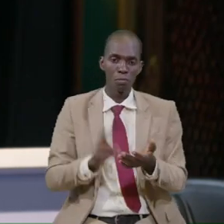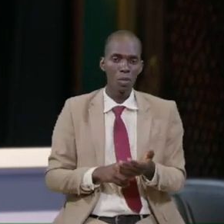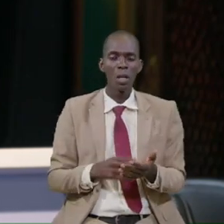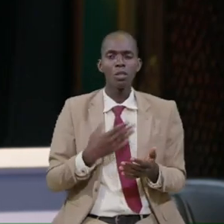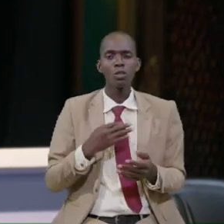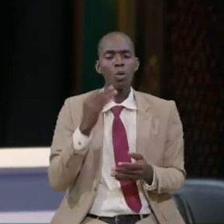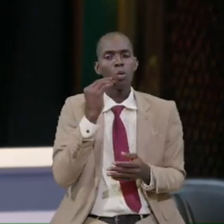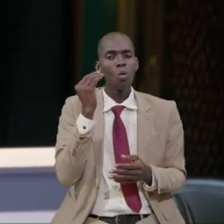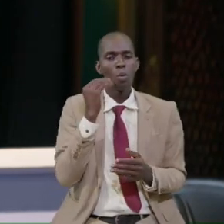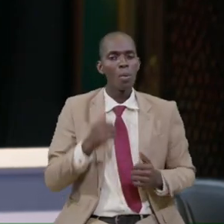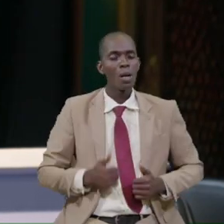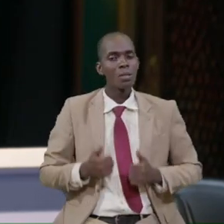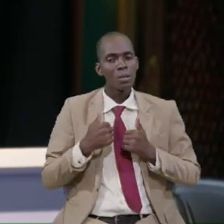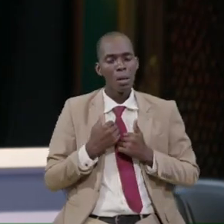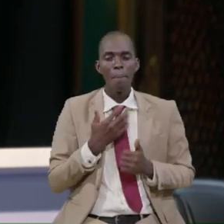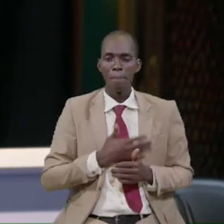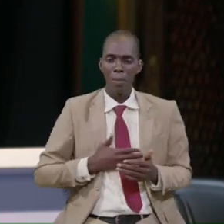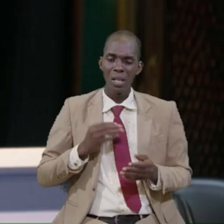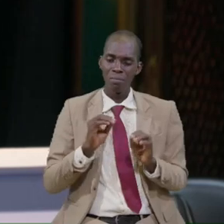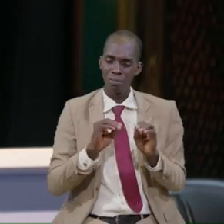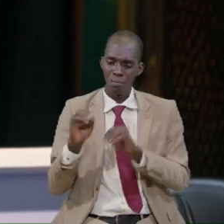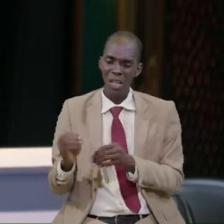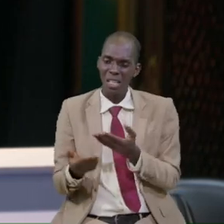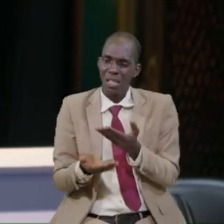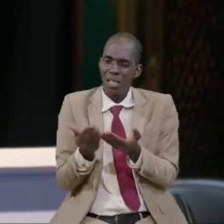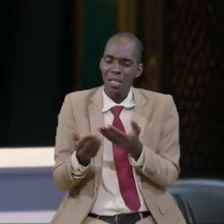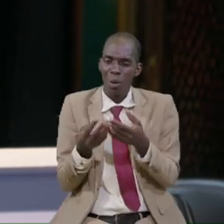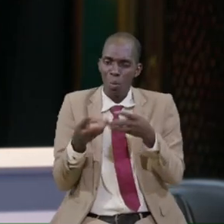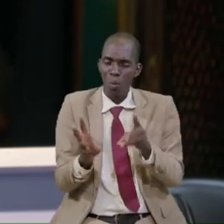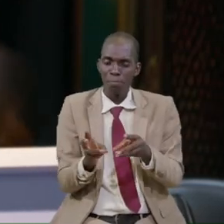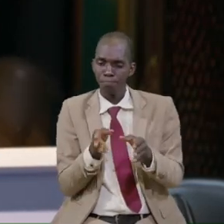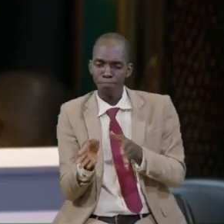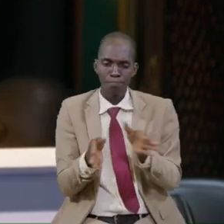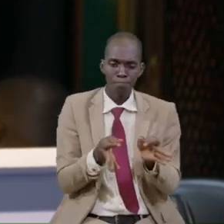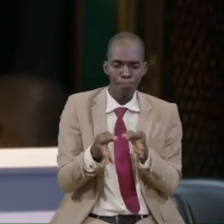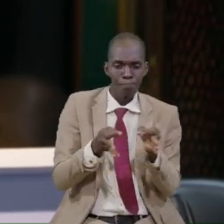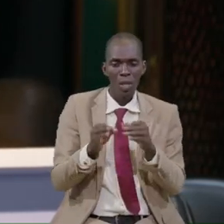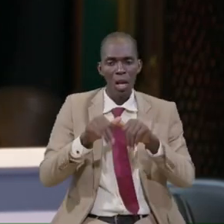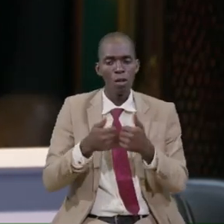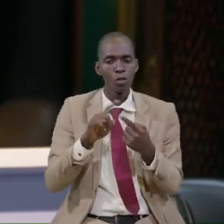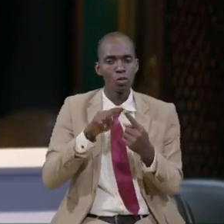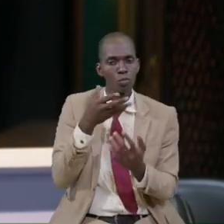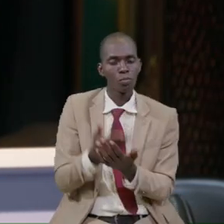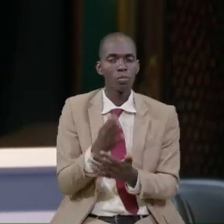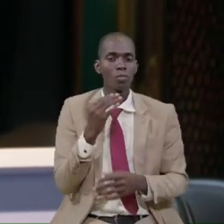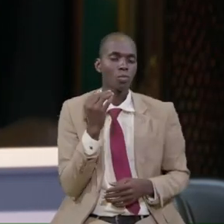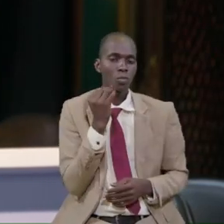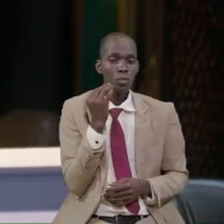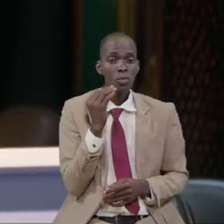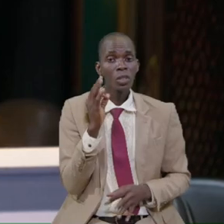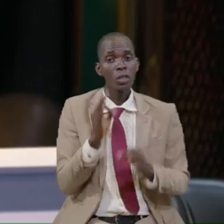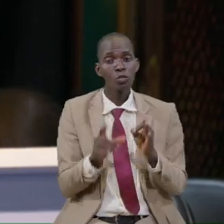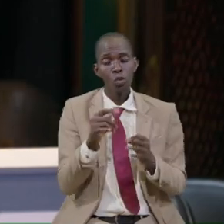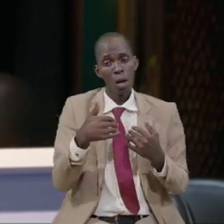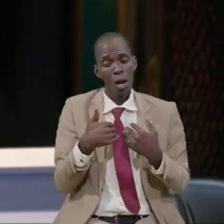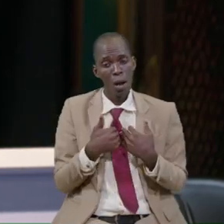Si vous avez un surnom par lequel les gens vous appellent, donnez-nous le